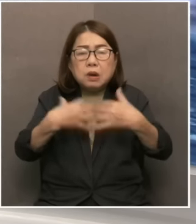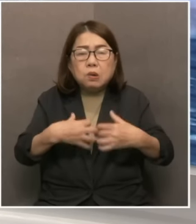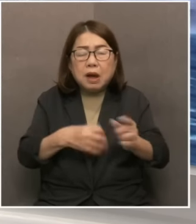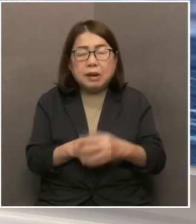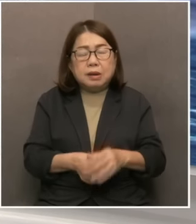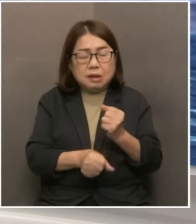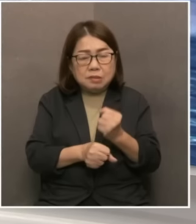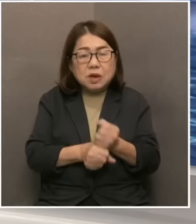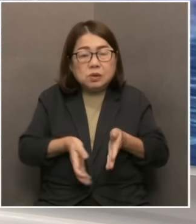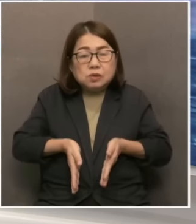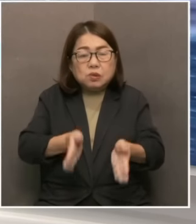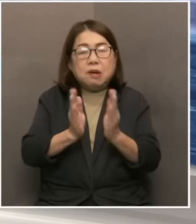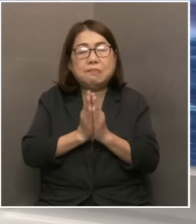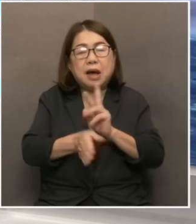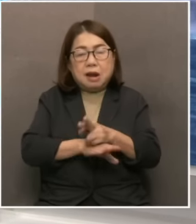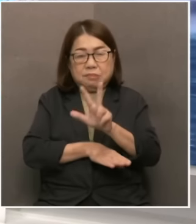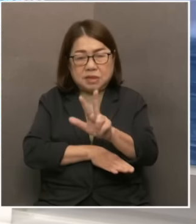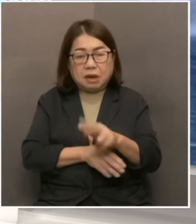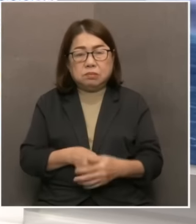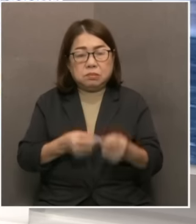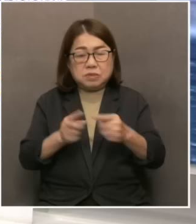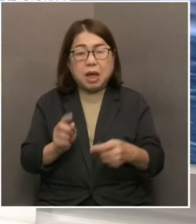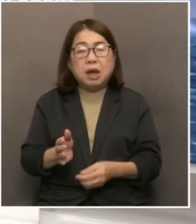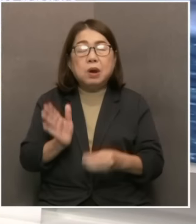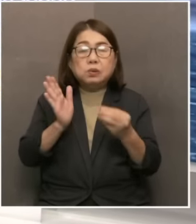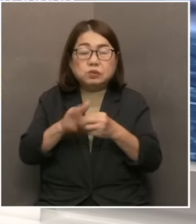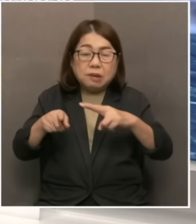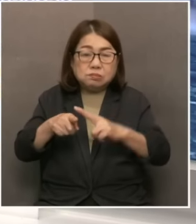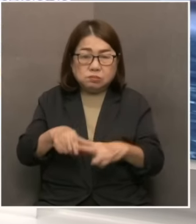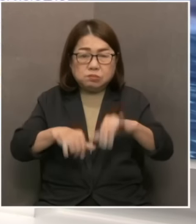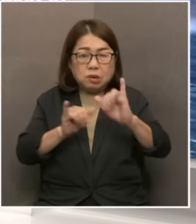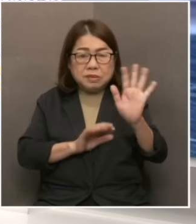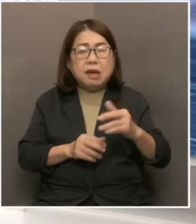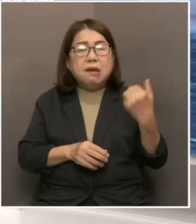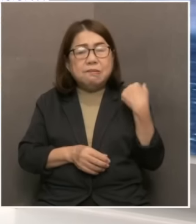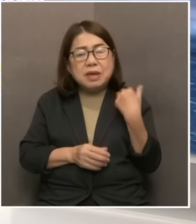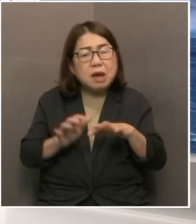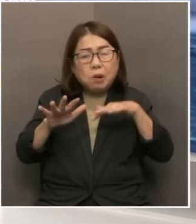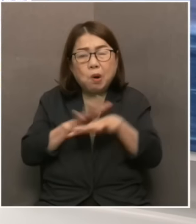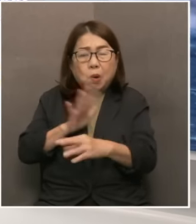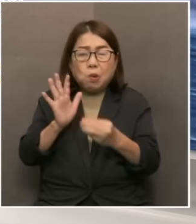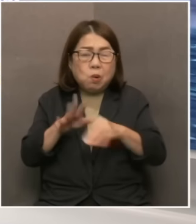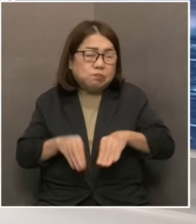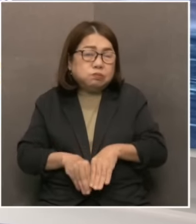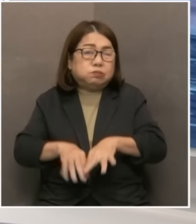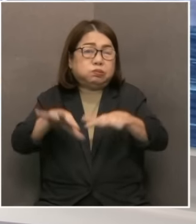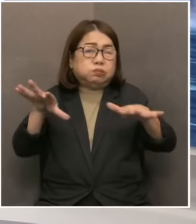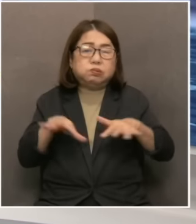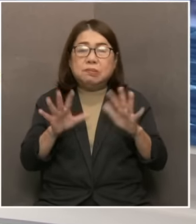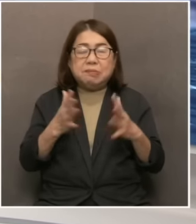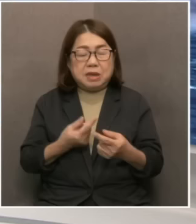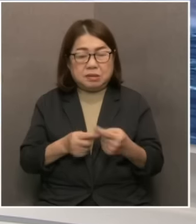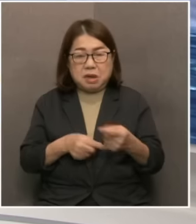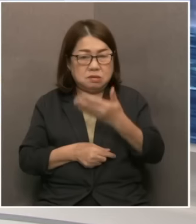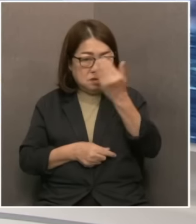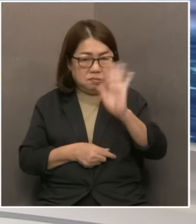ค่ะทางกรุงเทพมหานครเองนะคะก็ไม่ได้นิ่งนอนใจแม้ว่าโอกาสที่จะท่วมกรุงเทพมหานครมีต่ำมากในปีนี้นะคะแต่เราก็ไม่ประมาทอย่างที่